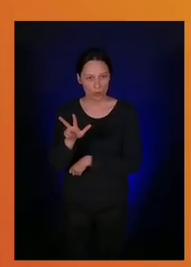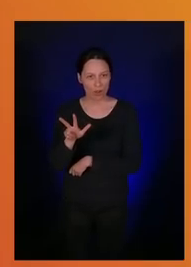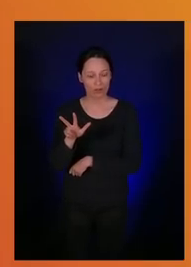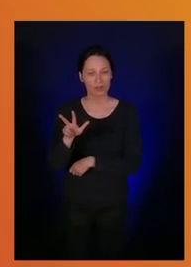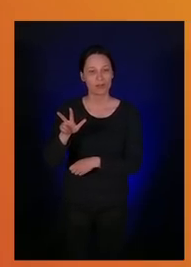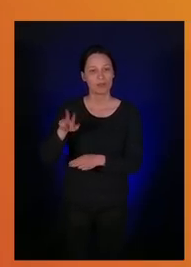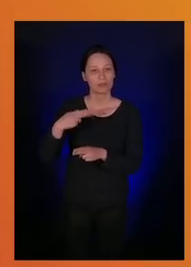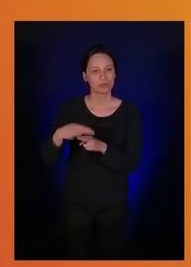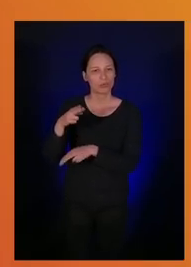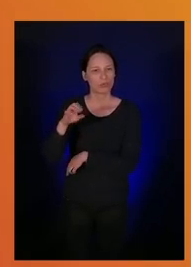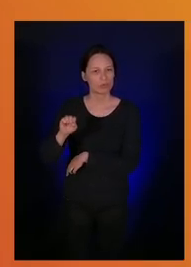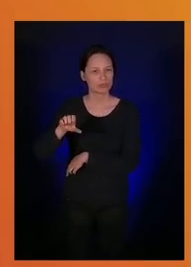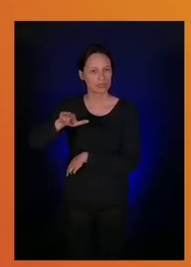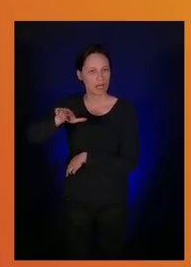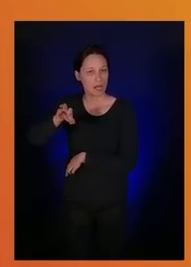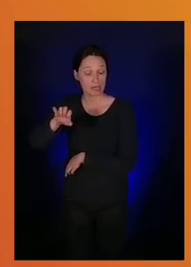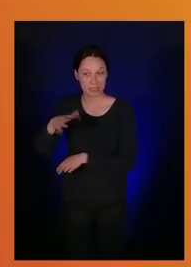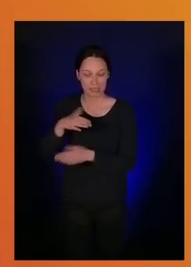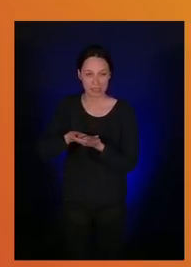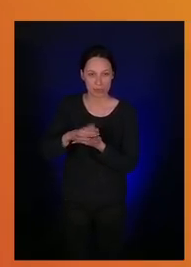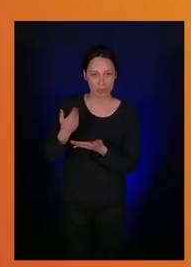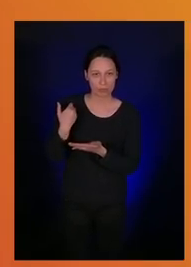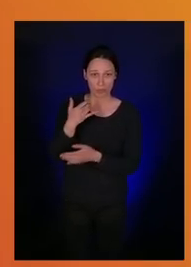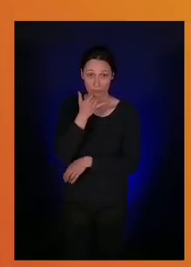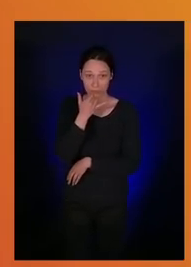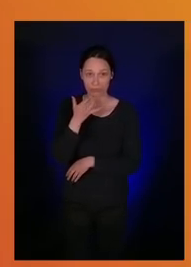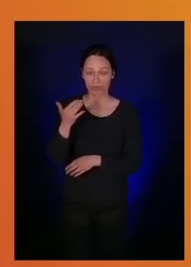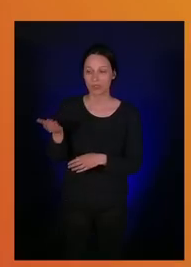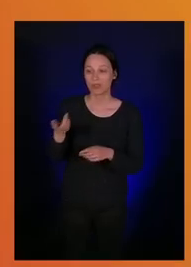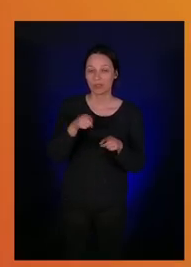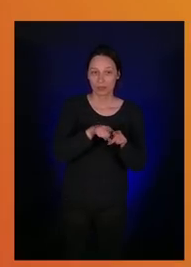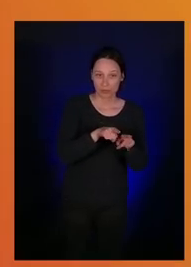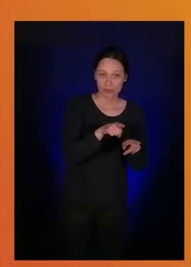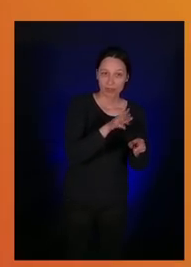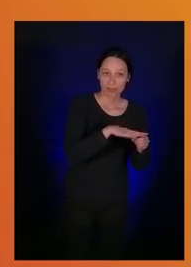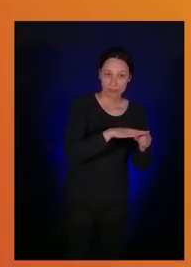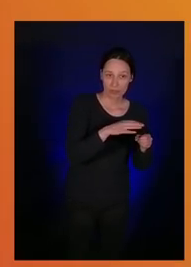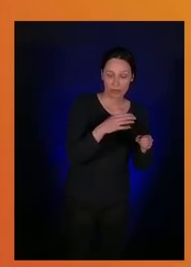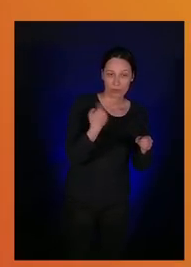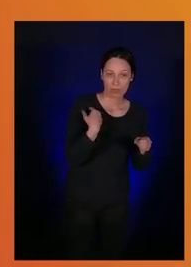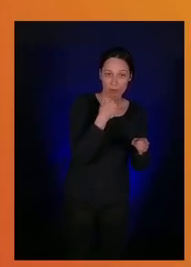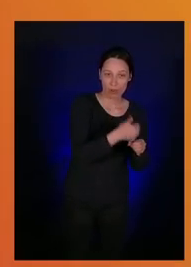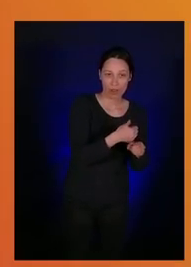à l'heure. Et se prépare au micro numéro 1, Casteljani, la branche Nadine.